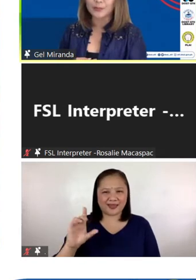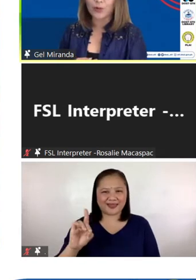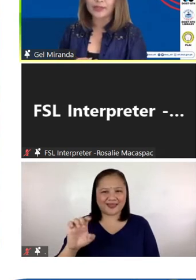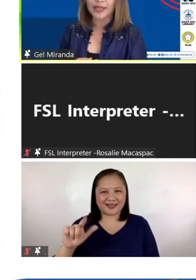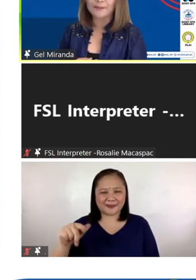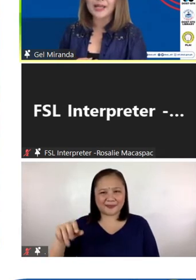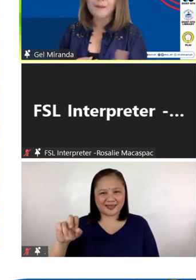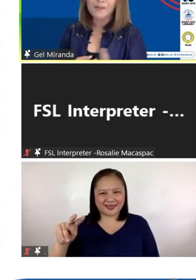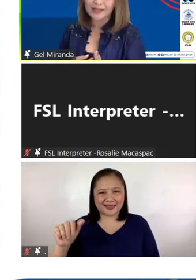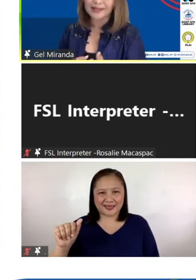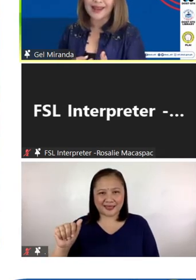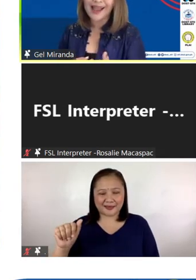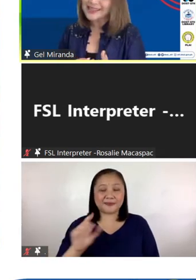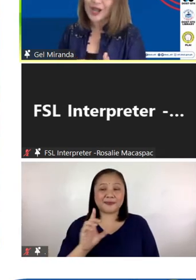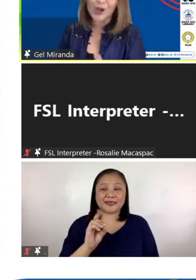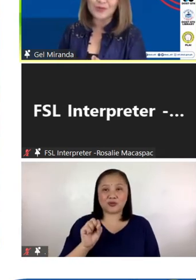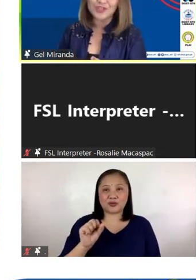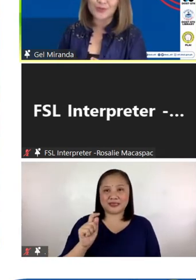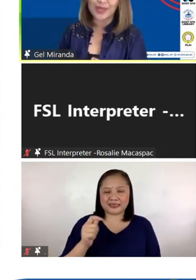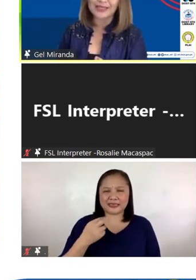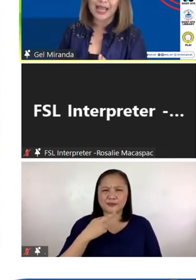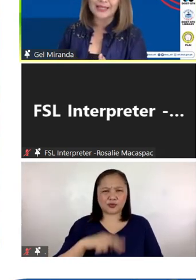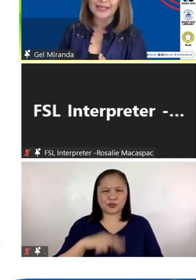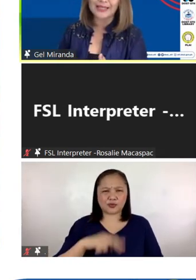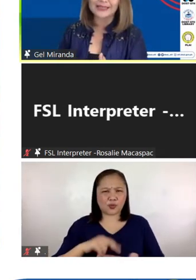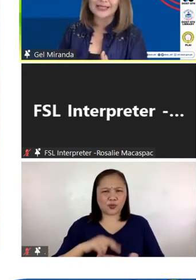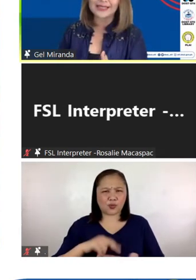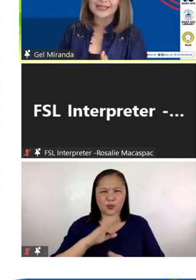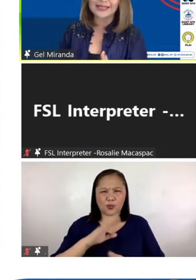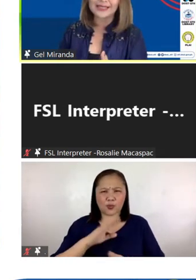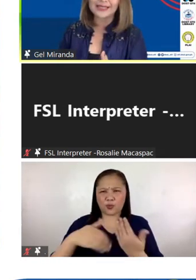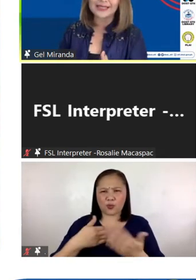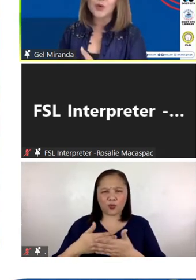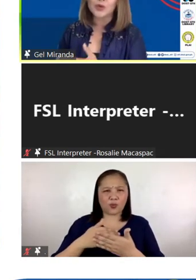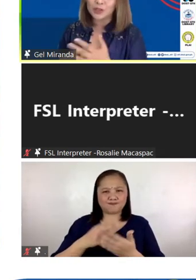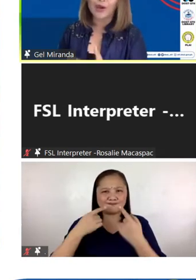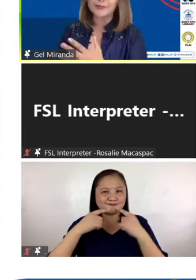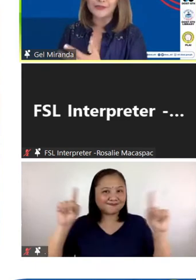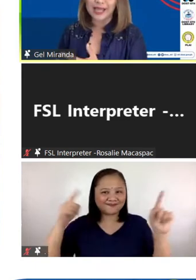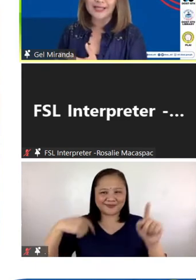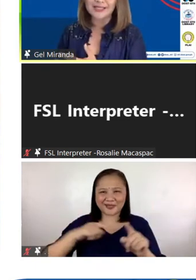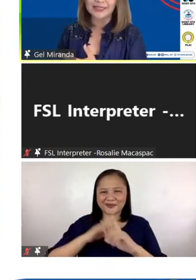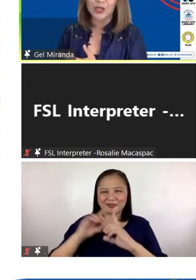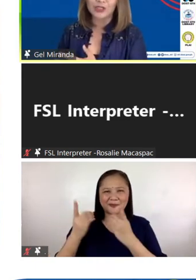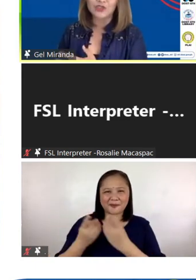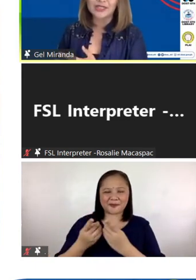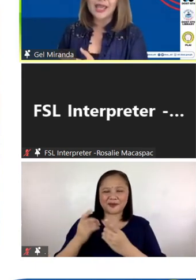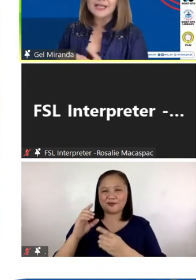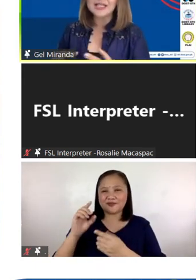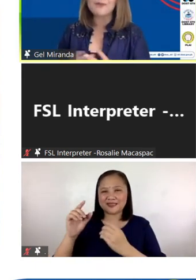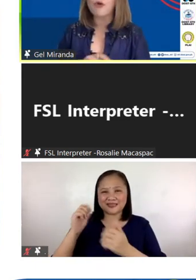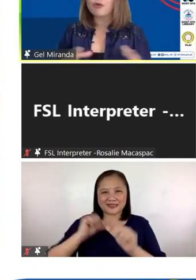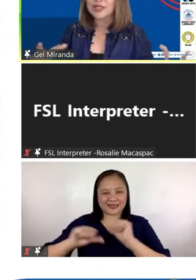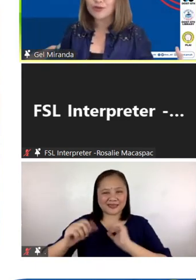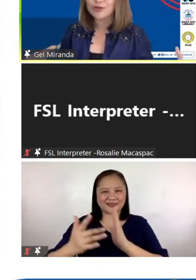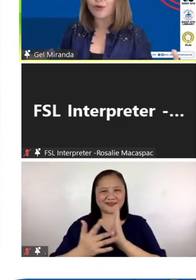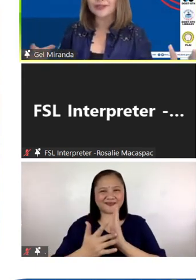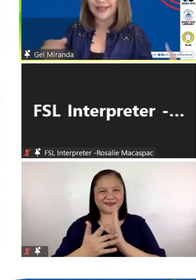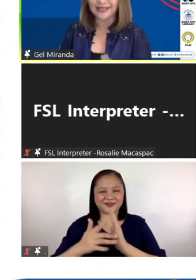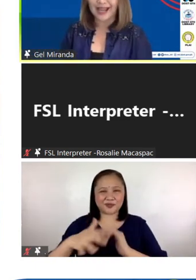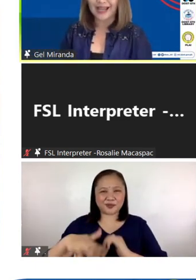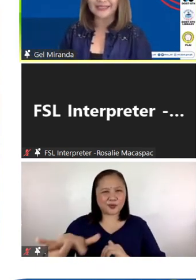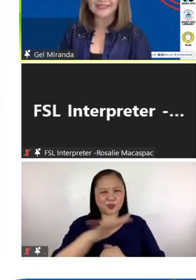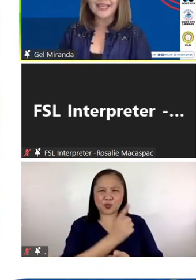DOST Report ay pinapakita lahat ng accomplishment ng ating ahensya o ng Department of Science and Technology sa buong